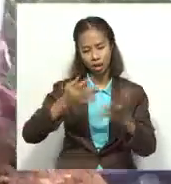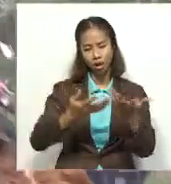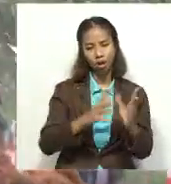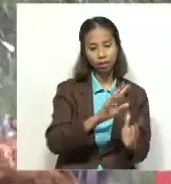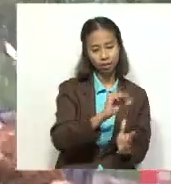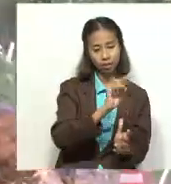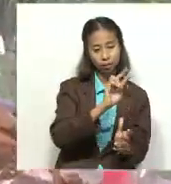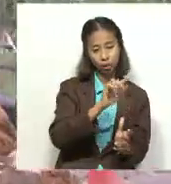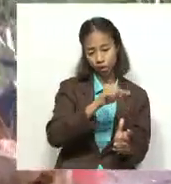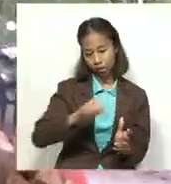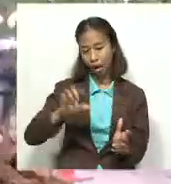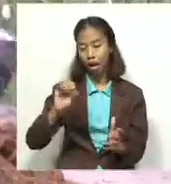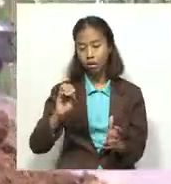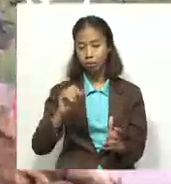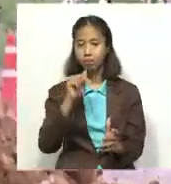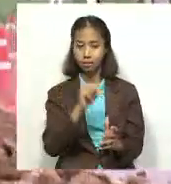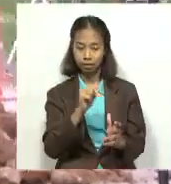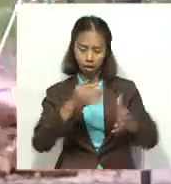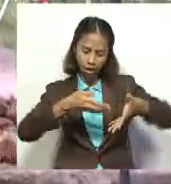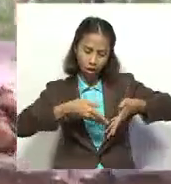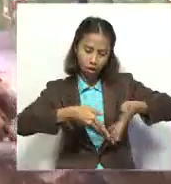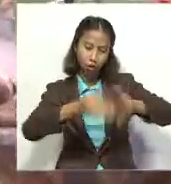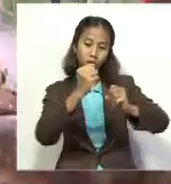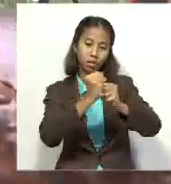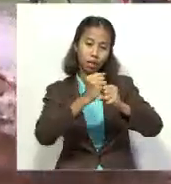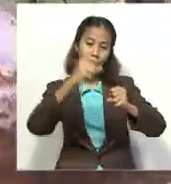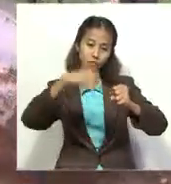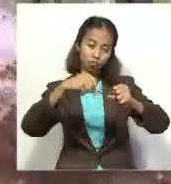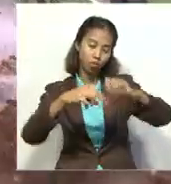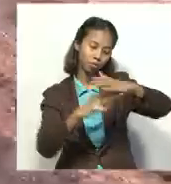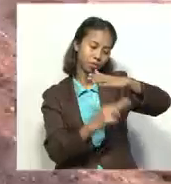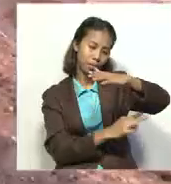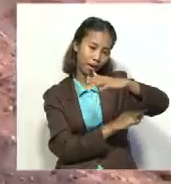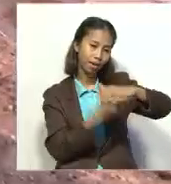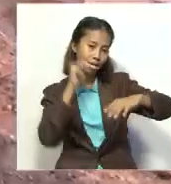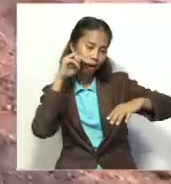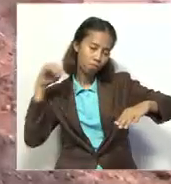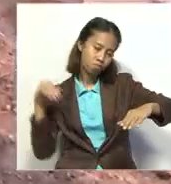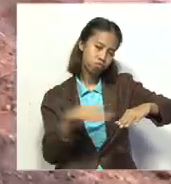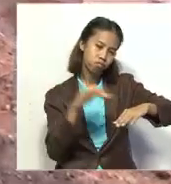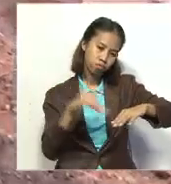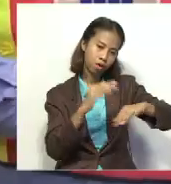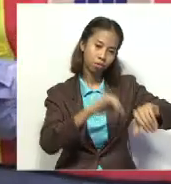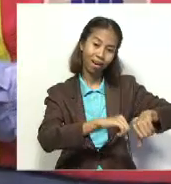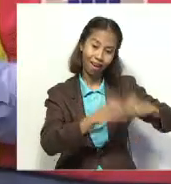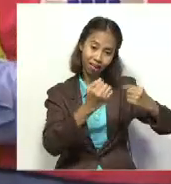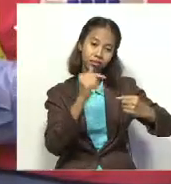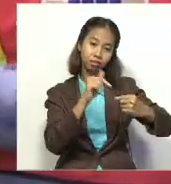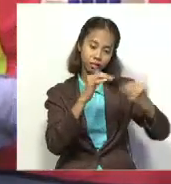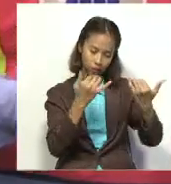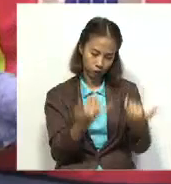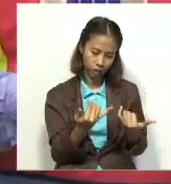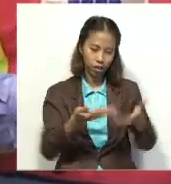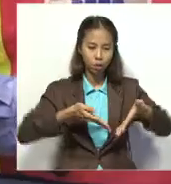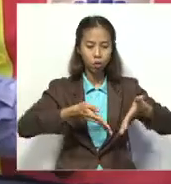42ถึง50ถูกน้ำกัดเซาะเส้นทางเบี่ยงที่กำลังก่อสร้างสะพานขาดจนต้องปิดเส้นทางชั่วคราวซึ่งเจ้าหน้าที่